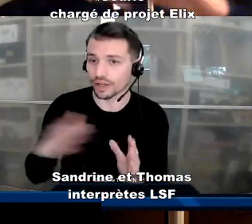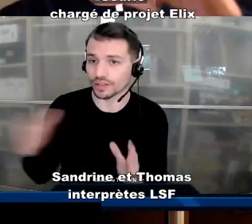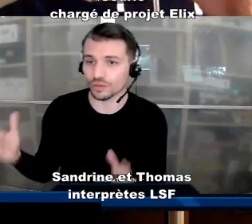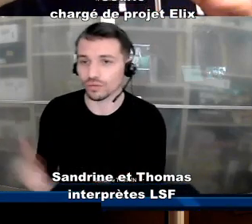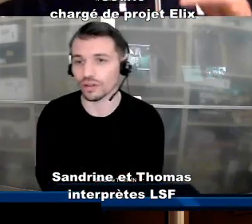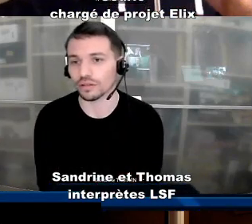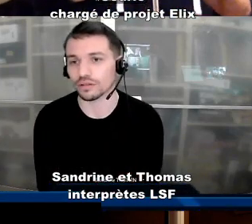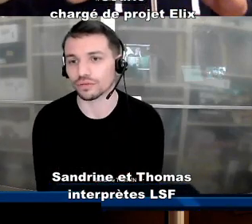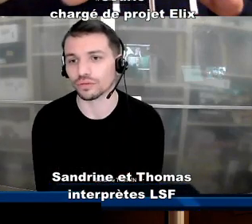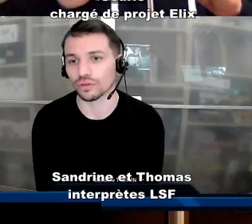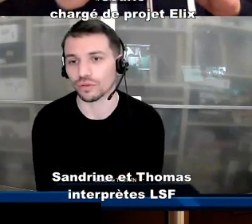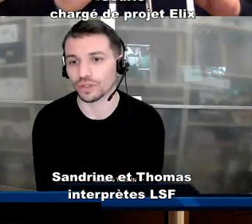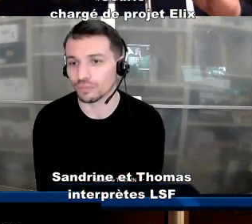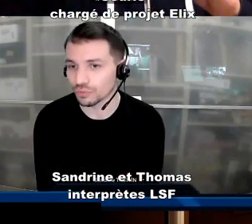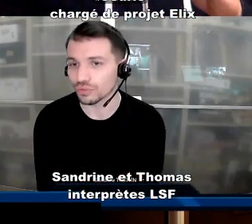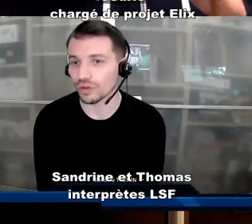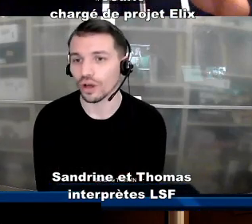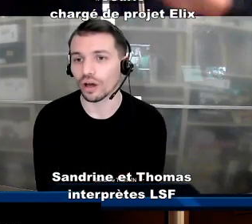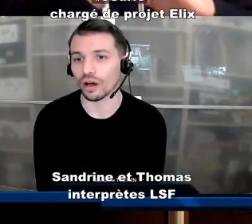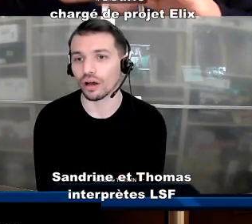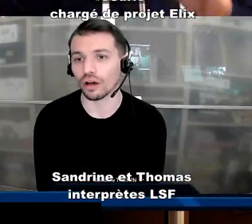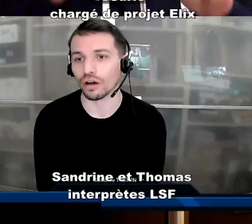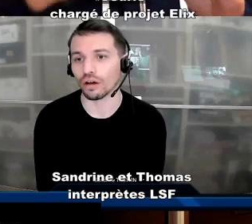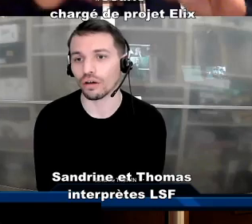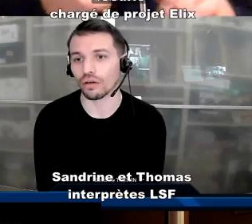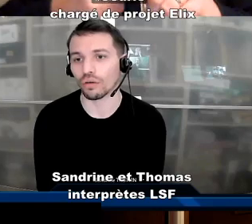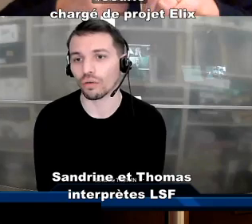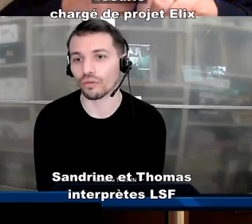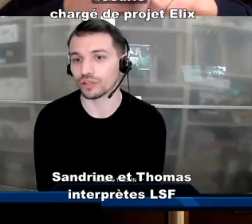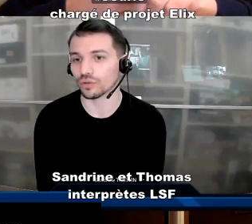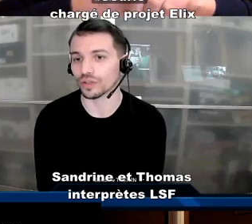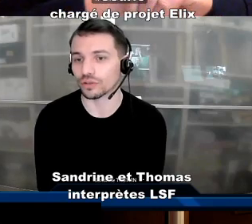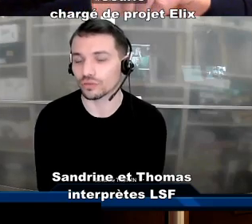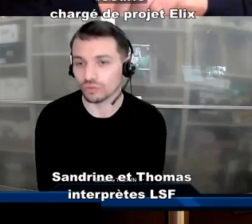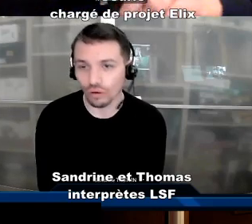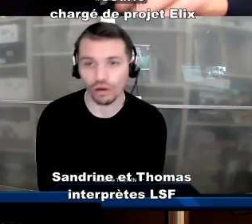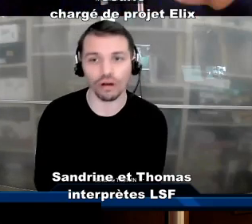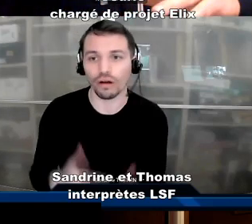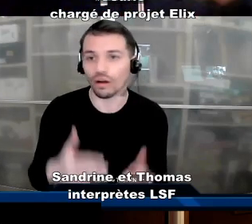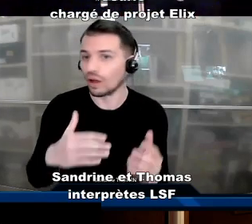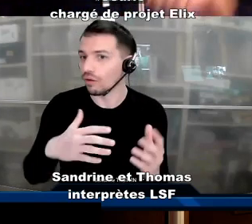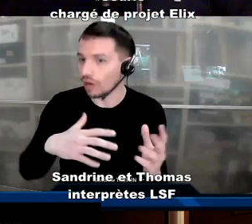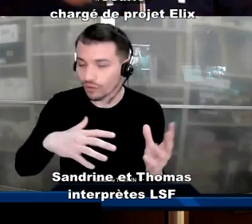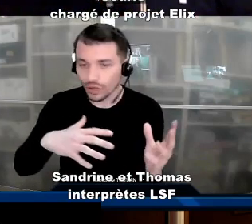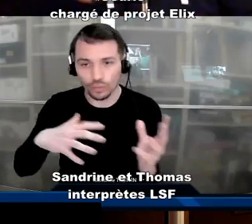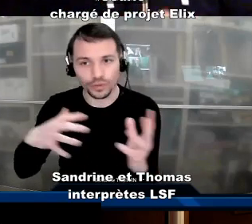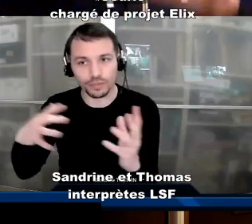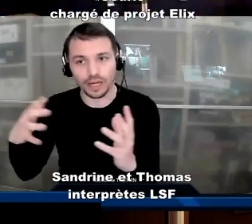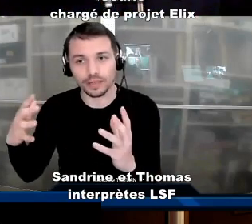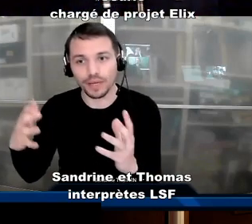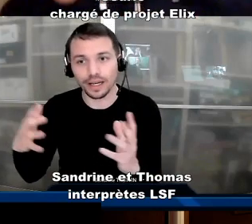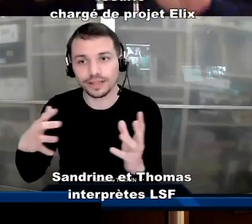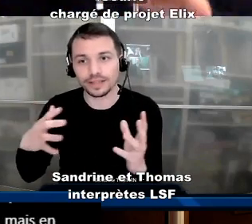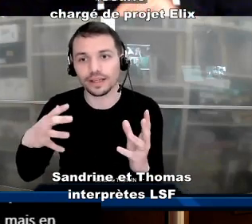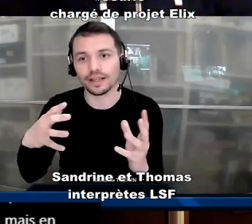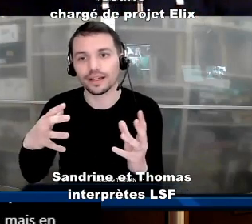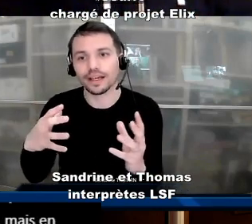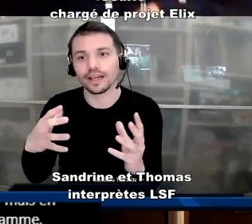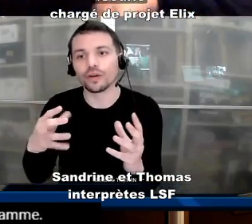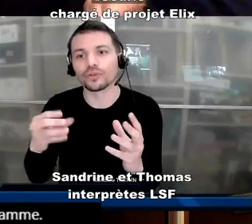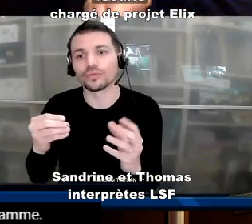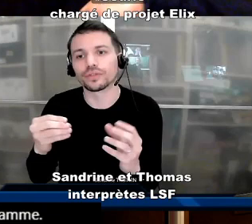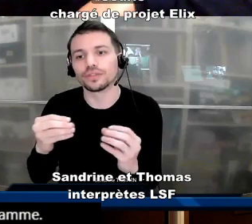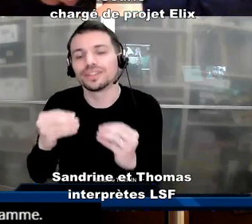avec une progression. Hein, donc, au début, on va être sur des cours. Voilà, on va commencer par les bases.